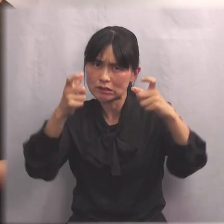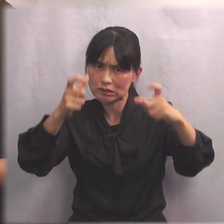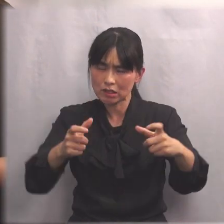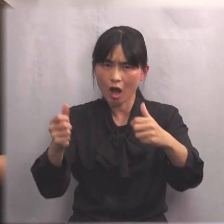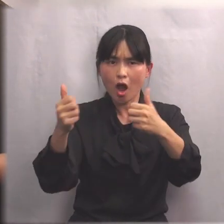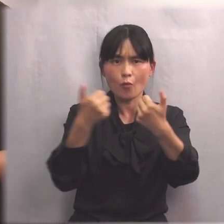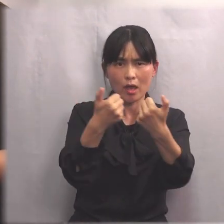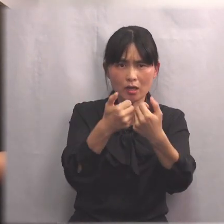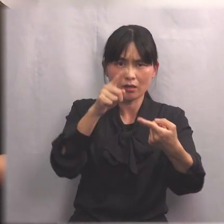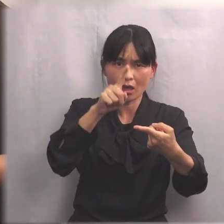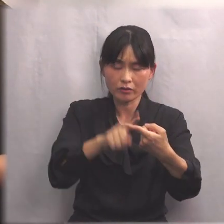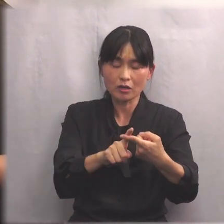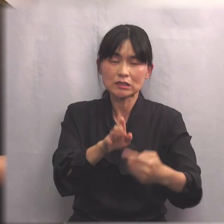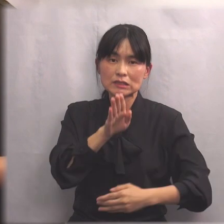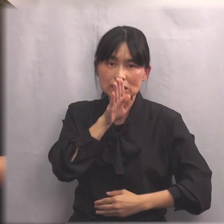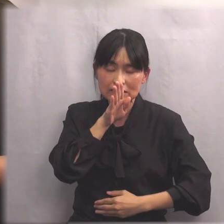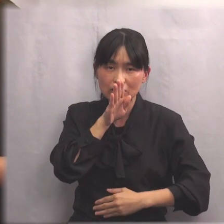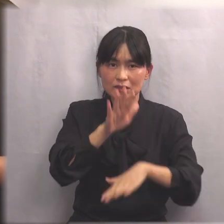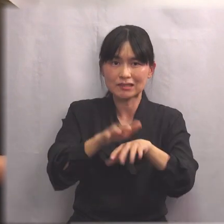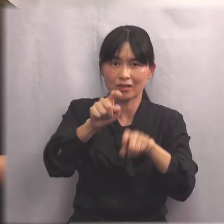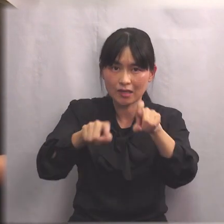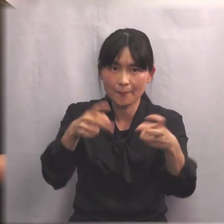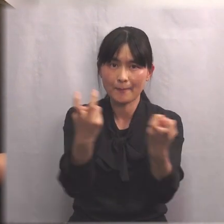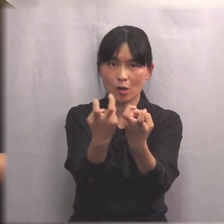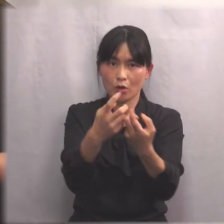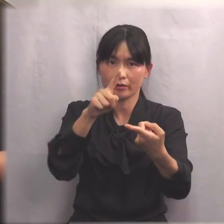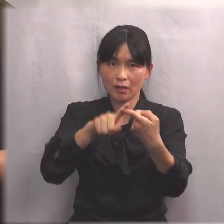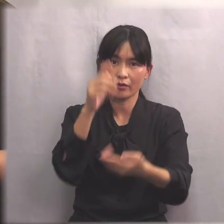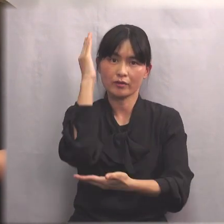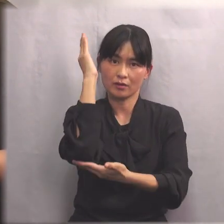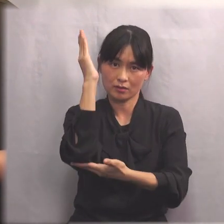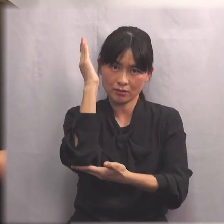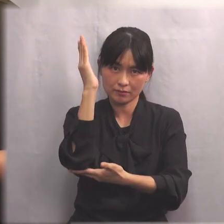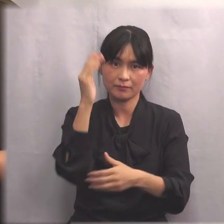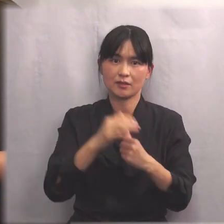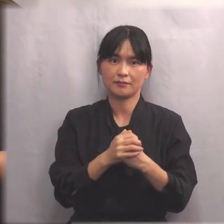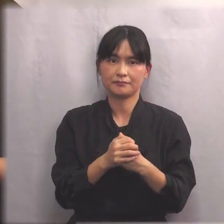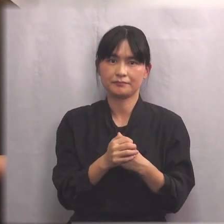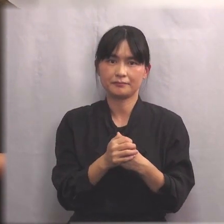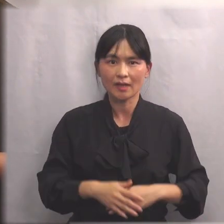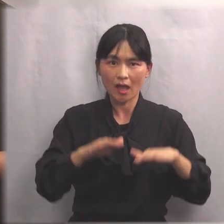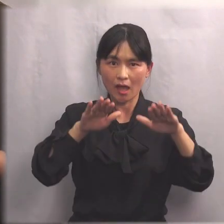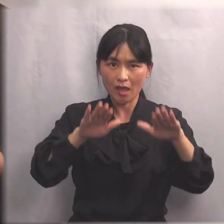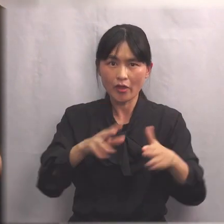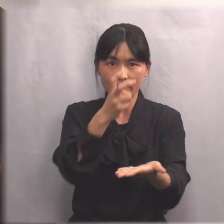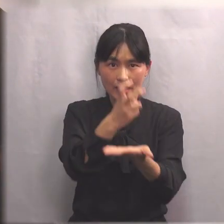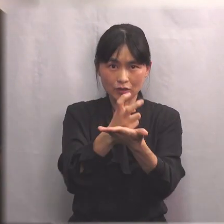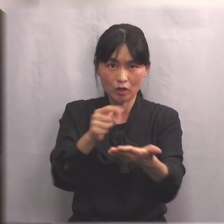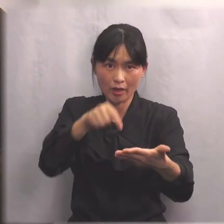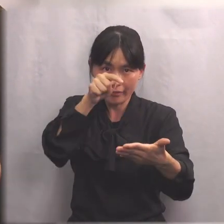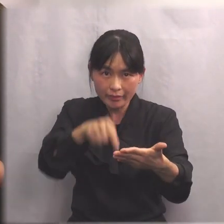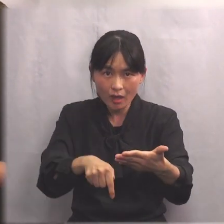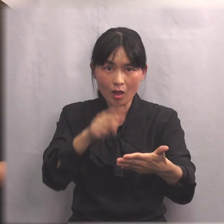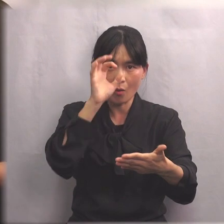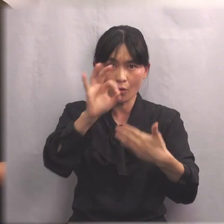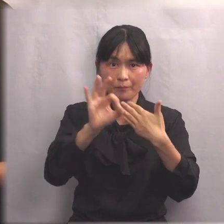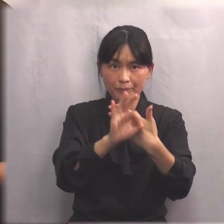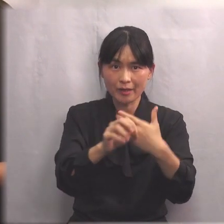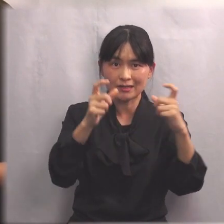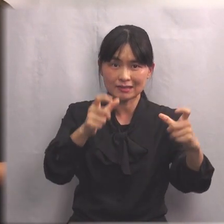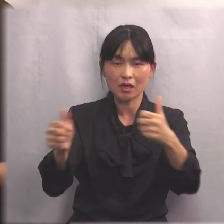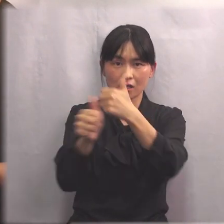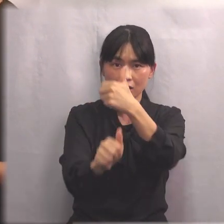연석회의를 실질화할 것인가에 대한 방안을 담았다고 말씀드릴 수 있을 것 같습니다. 현행 당원당규상